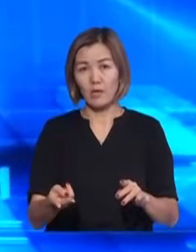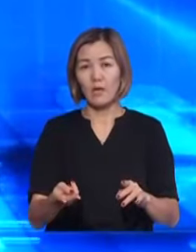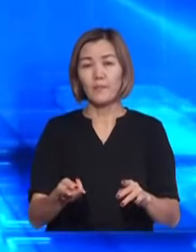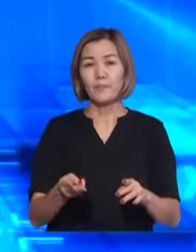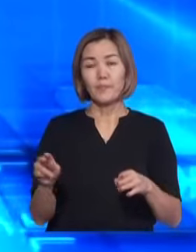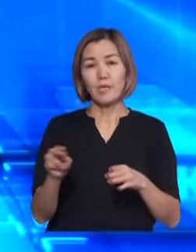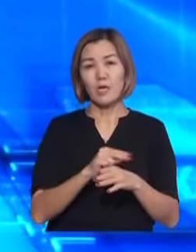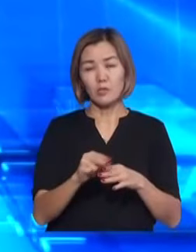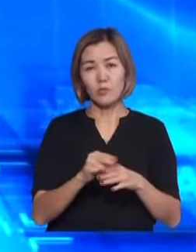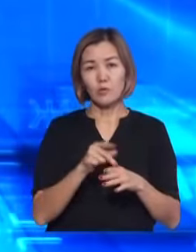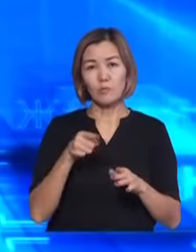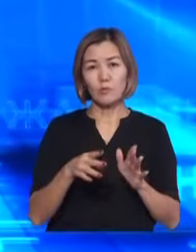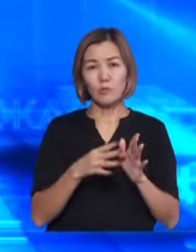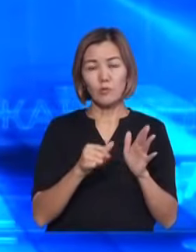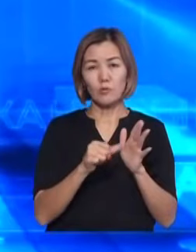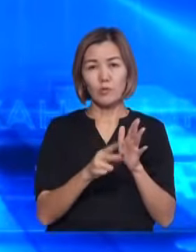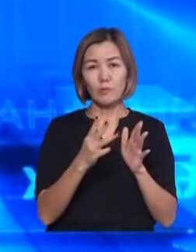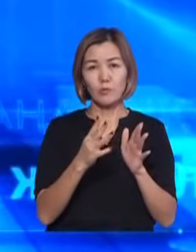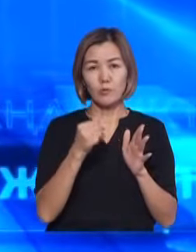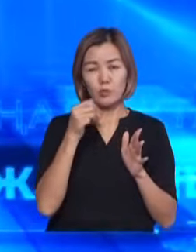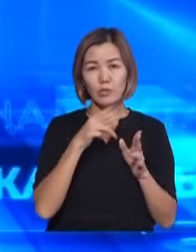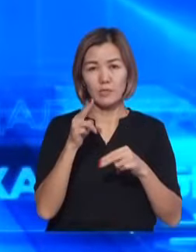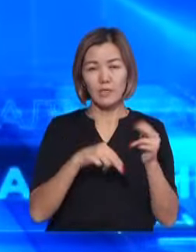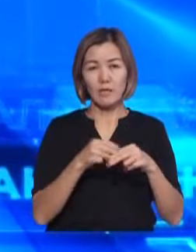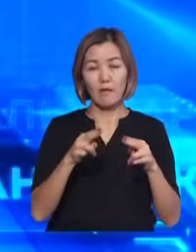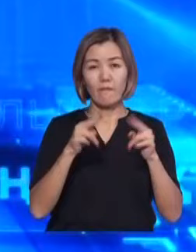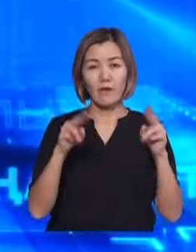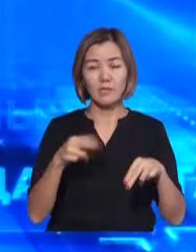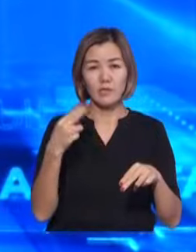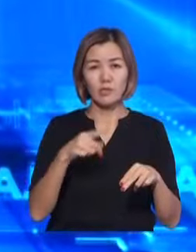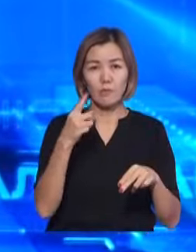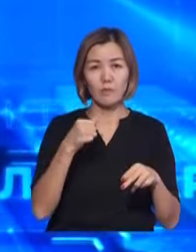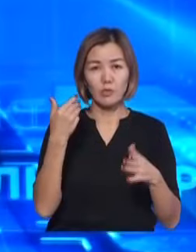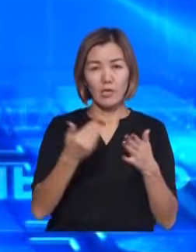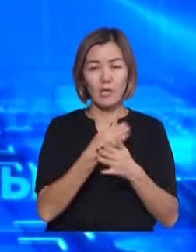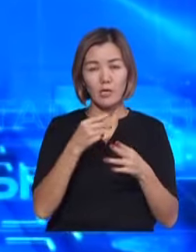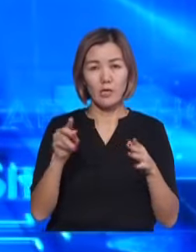конструкция 1964 жылы салынған, ал вокзал 2021